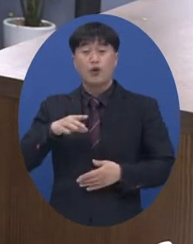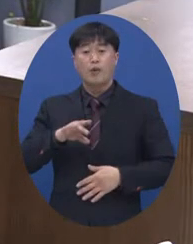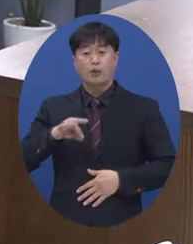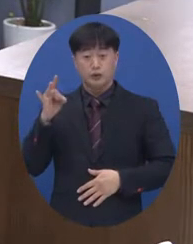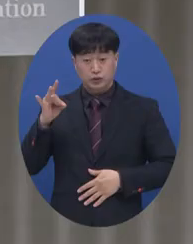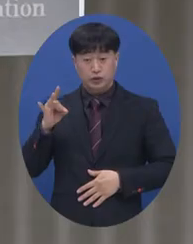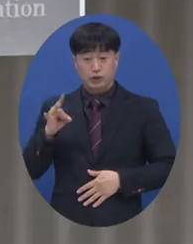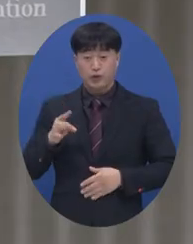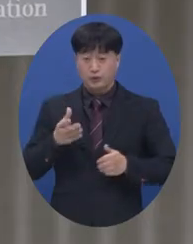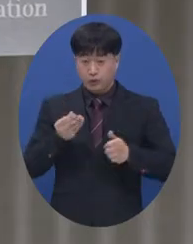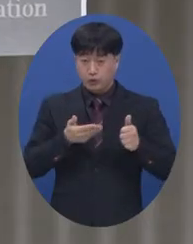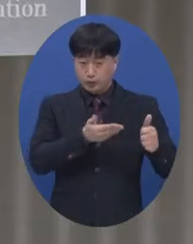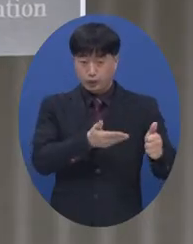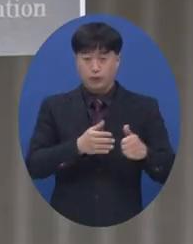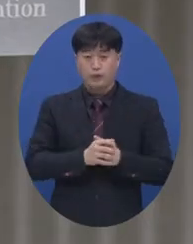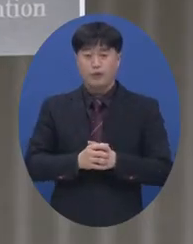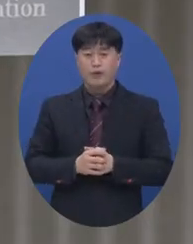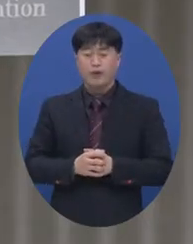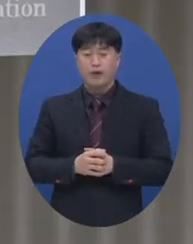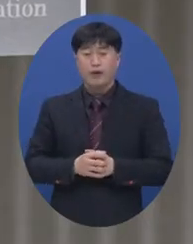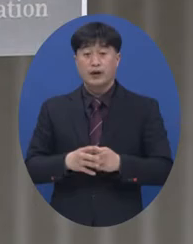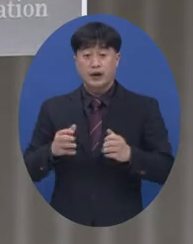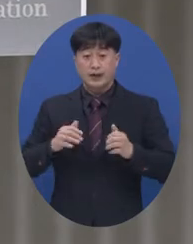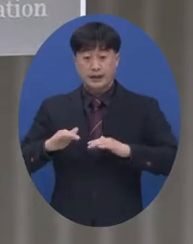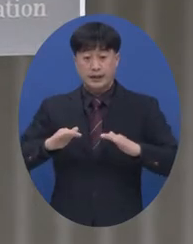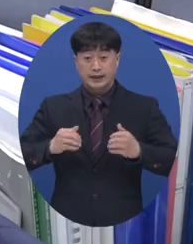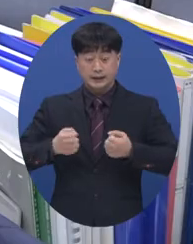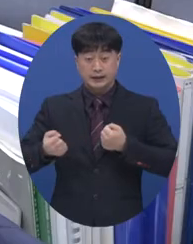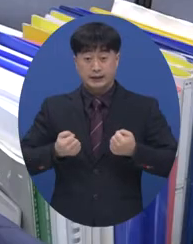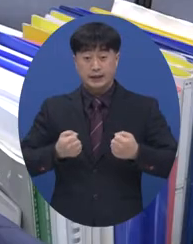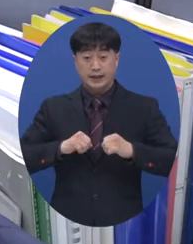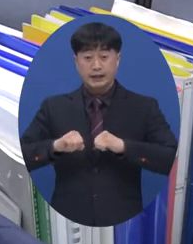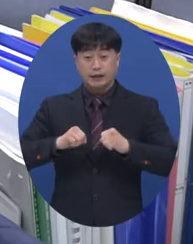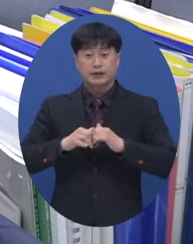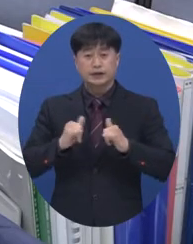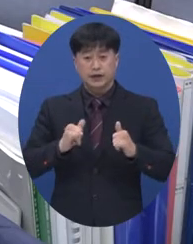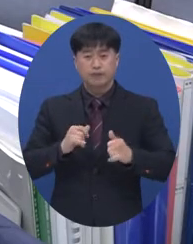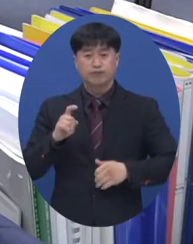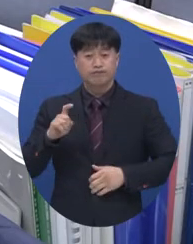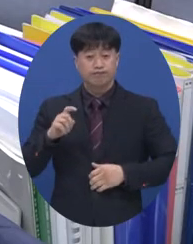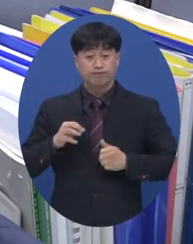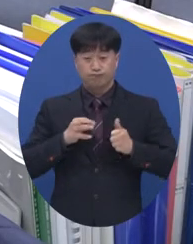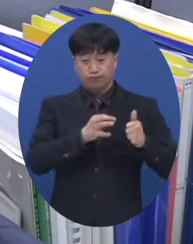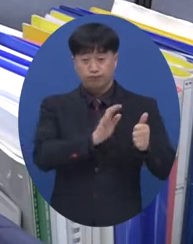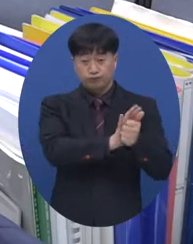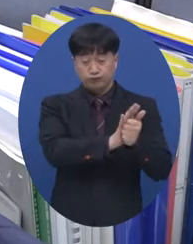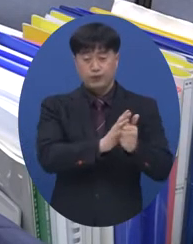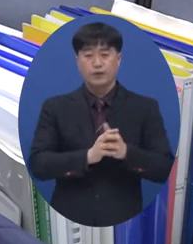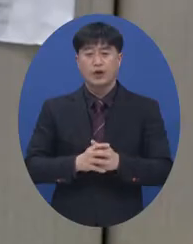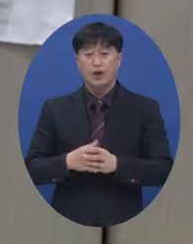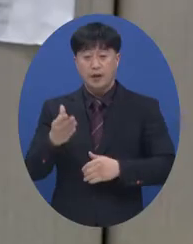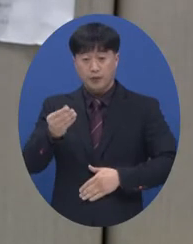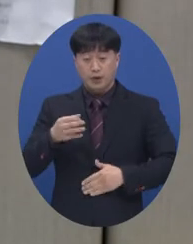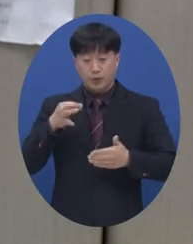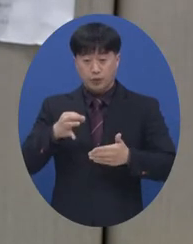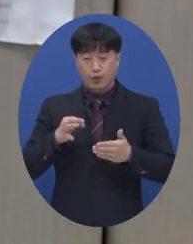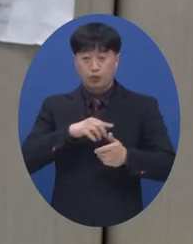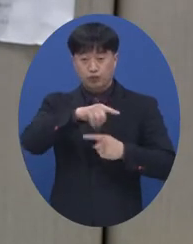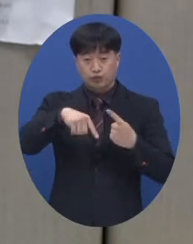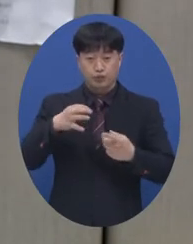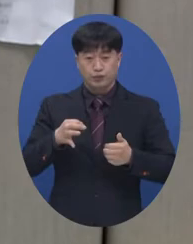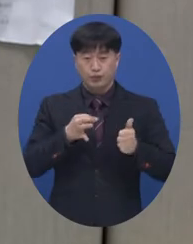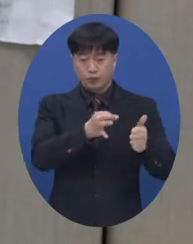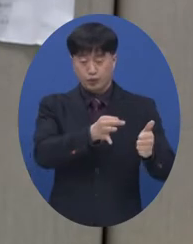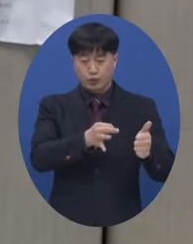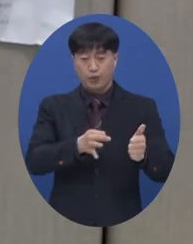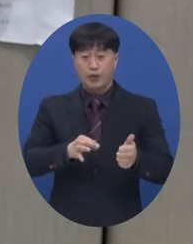잼을 파쇄기 를 임대해 주고 처리 인력 38명을 지원할 예정 돈은 농업 전쟁을 파쇄기 임대 비와 운영비를 지원해